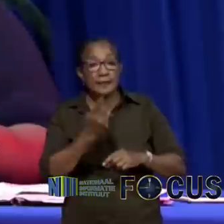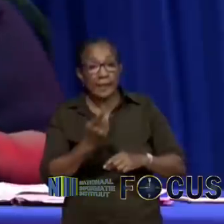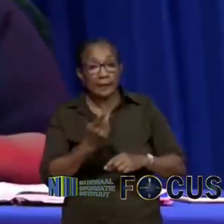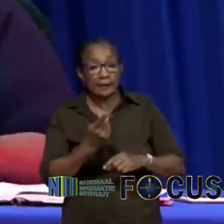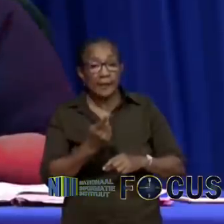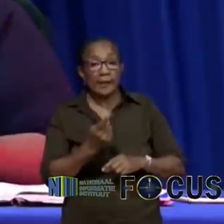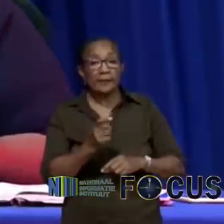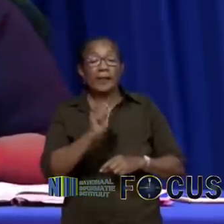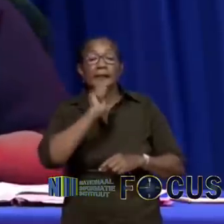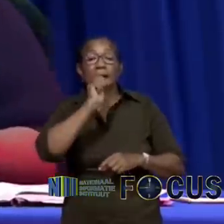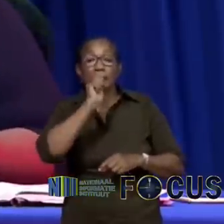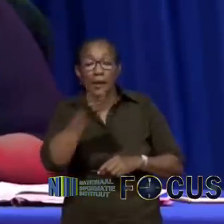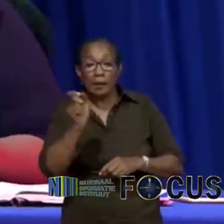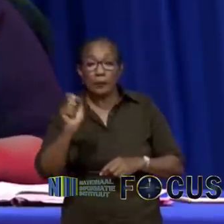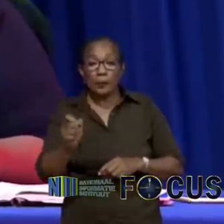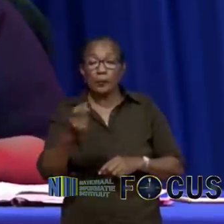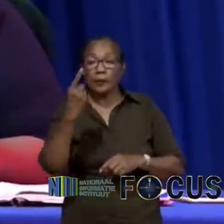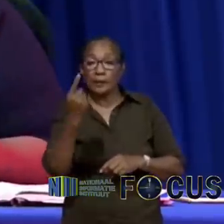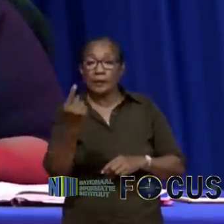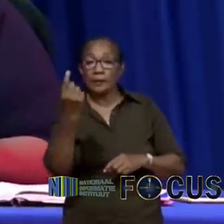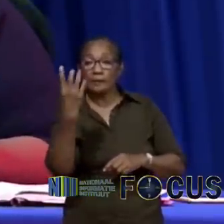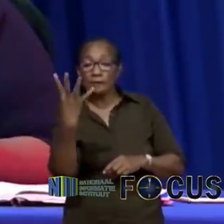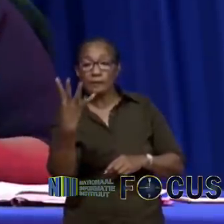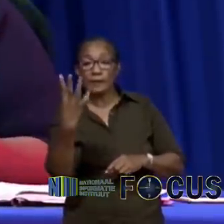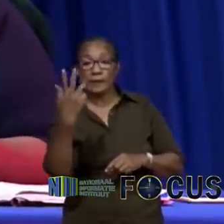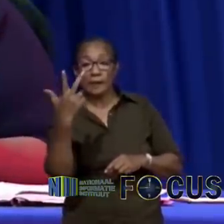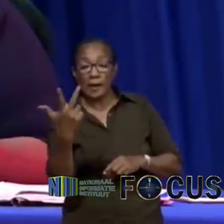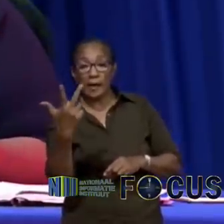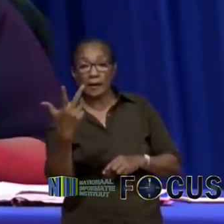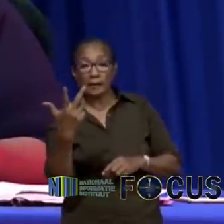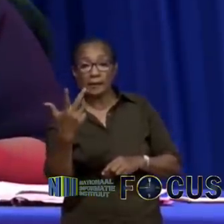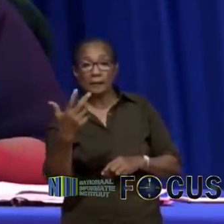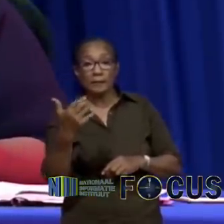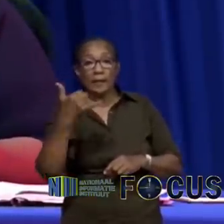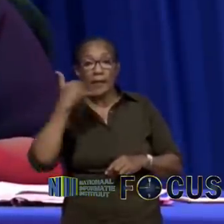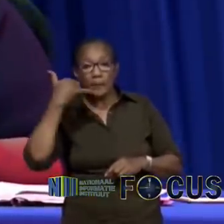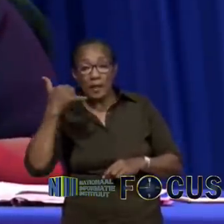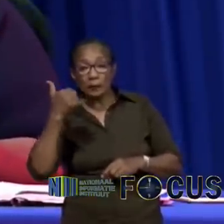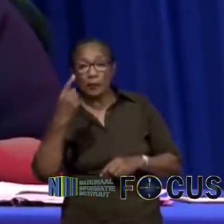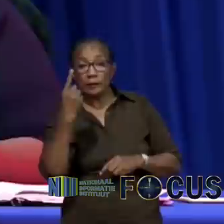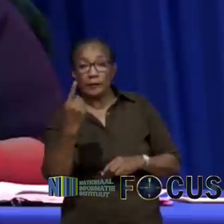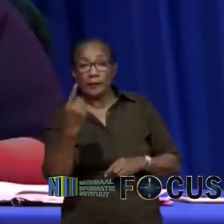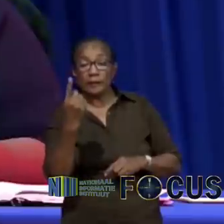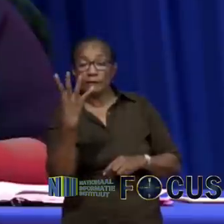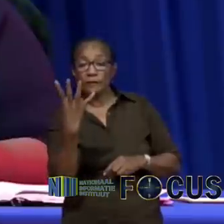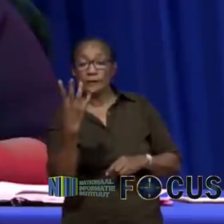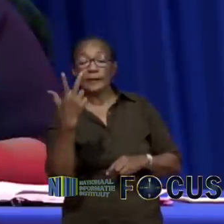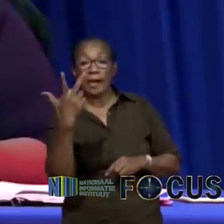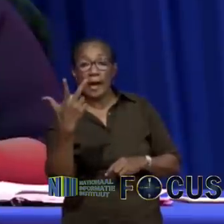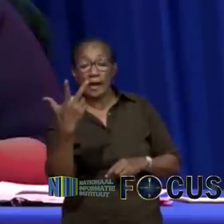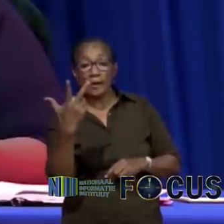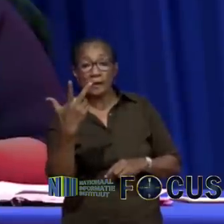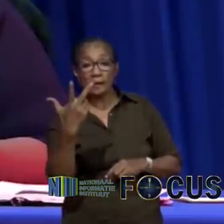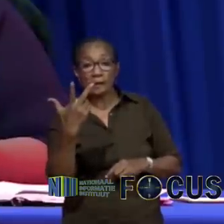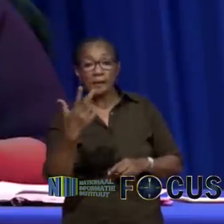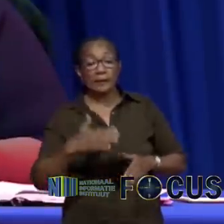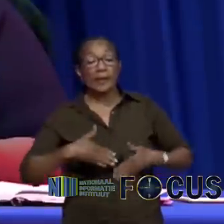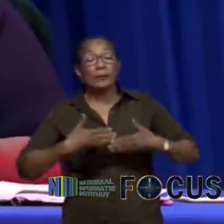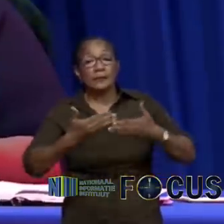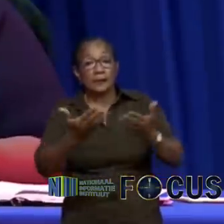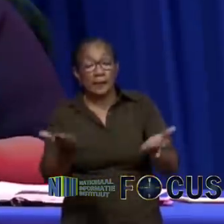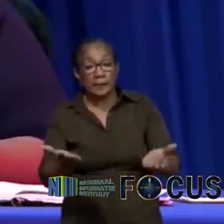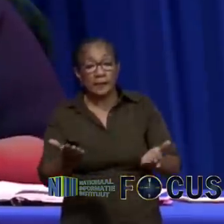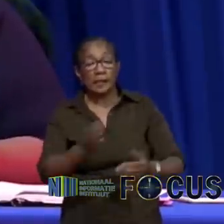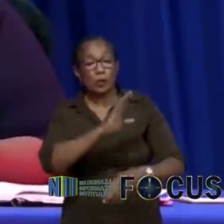het meldpunt 148, het meldpunt 148 ter beschikking